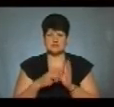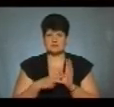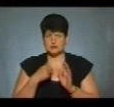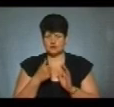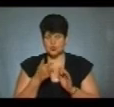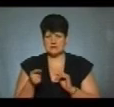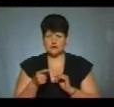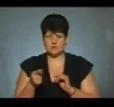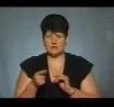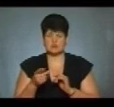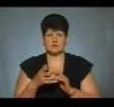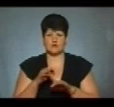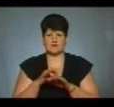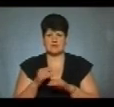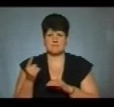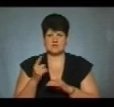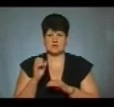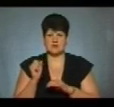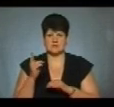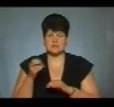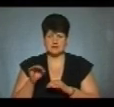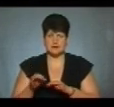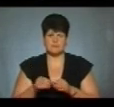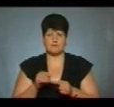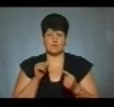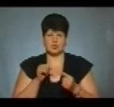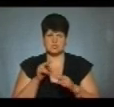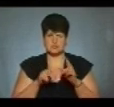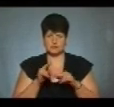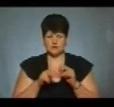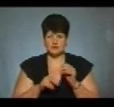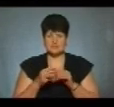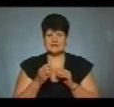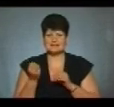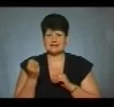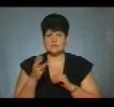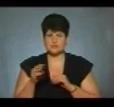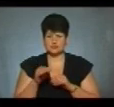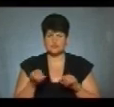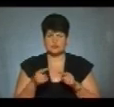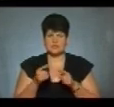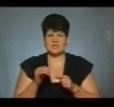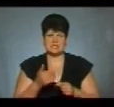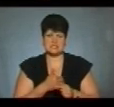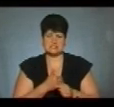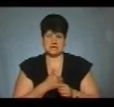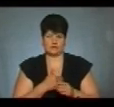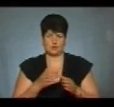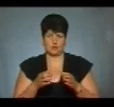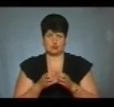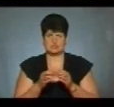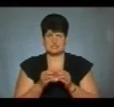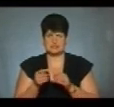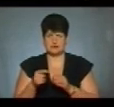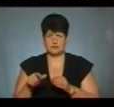року тернополяни у парку провели першу акцію проти забудови. 13 жовтня створили ініціативну групу з 10 тернополян, яка